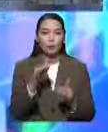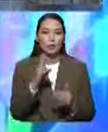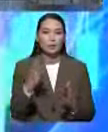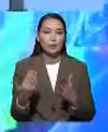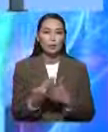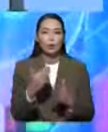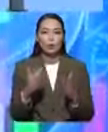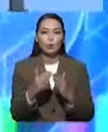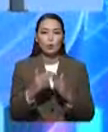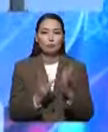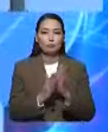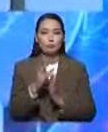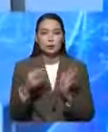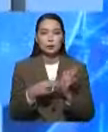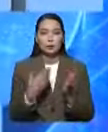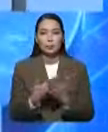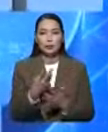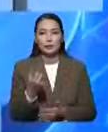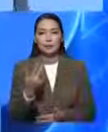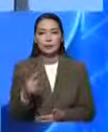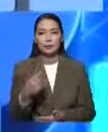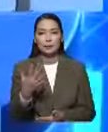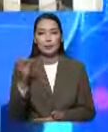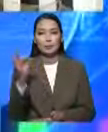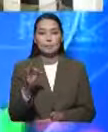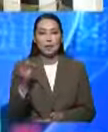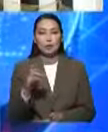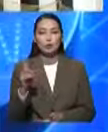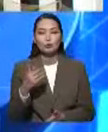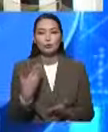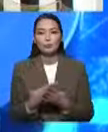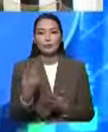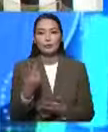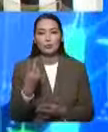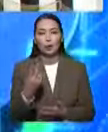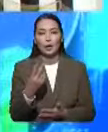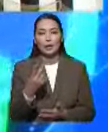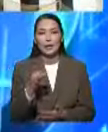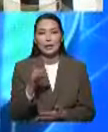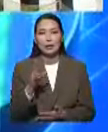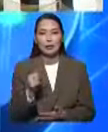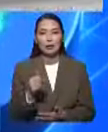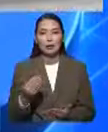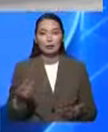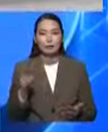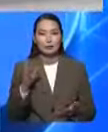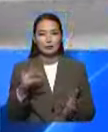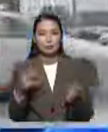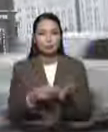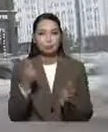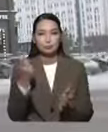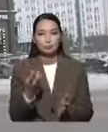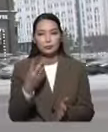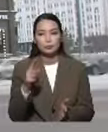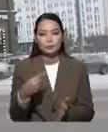домах выросли в цене почти на 35% что касается вторичного рынка там жильё стало дешевле на